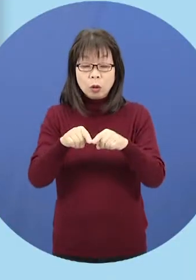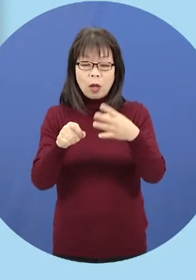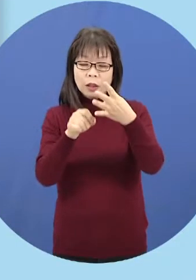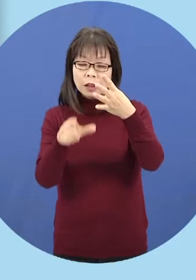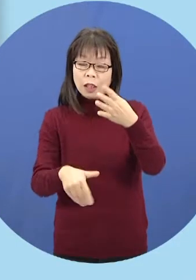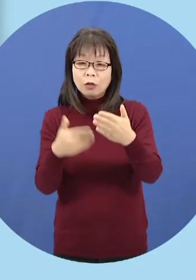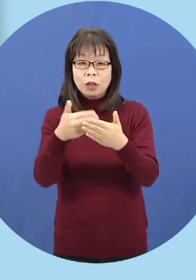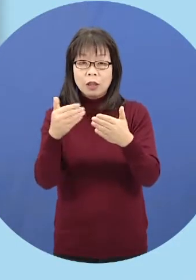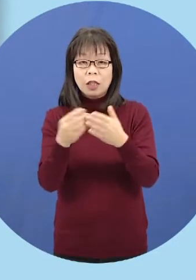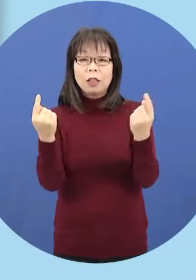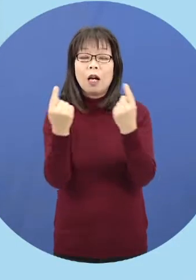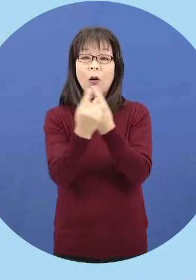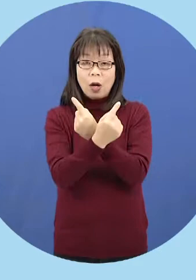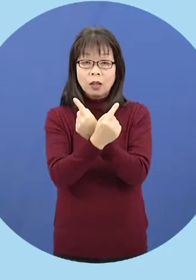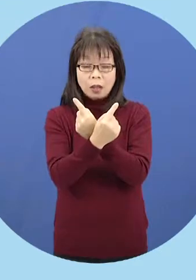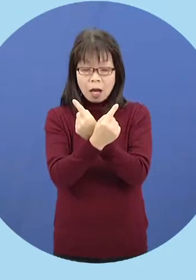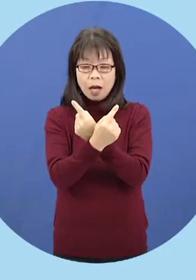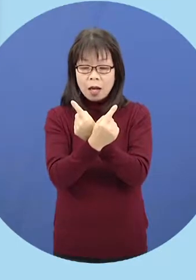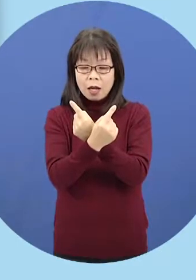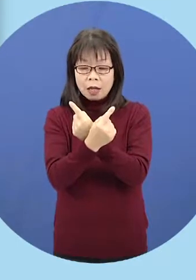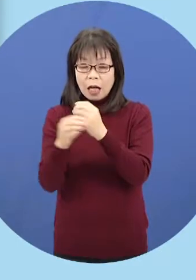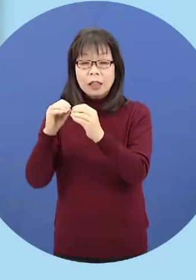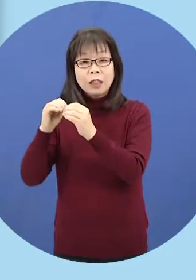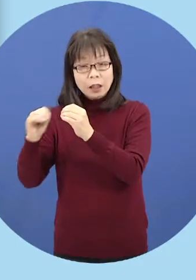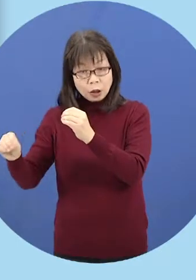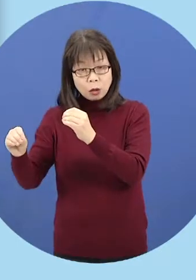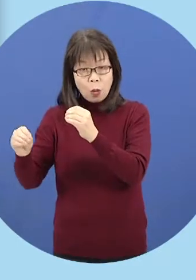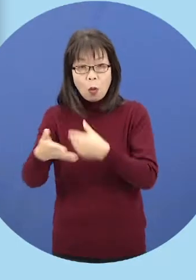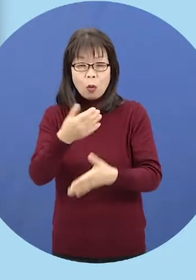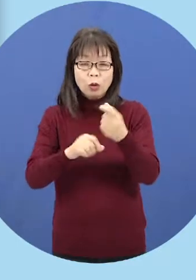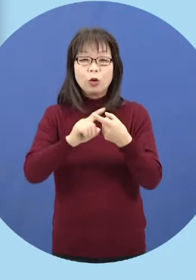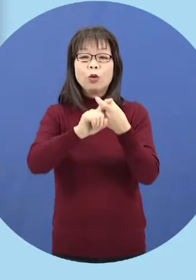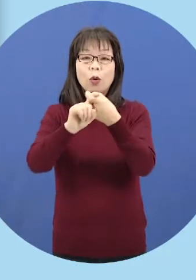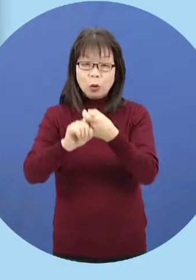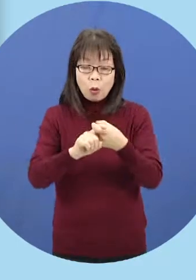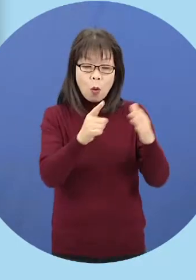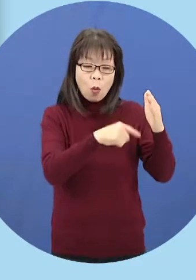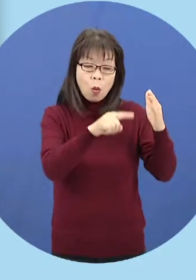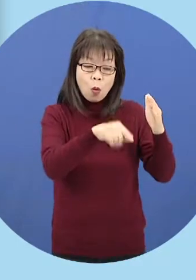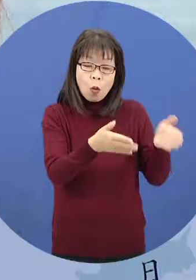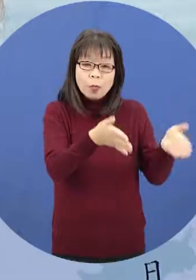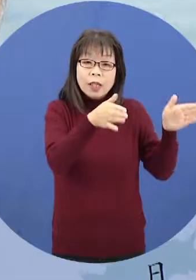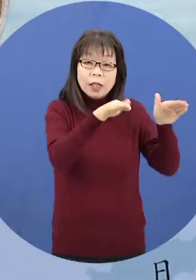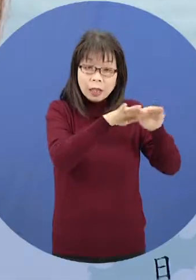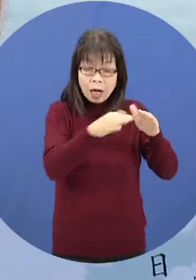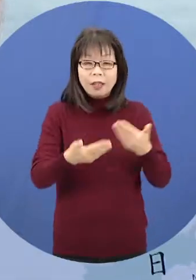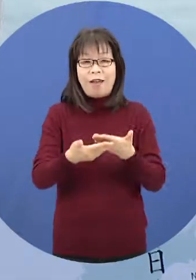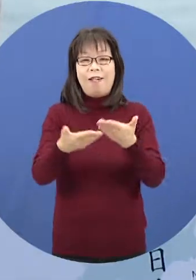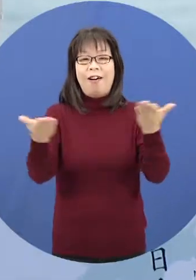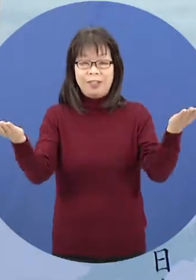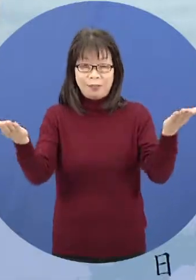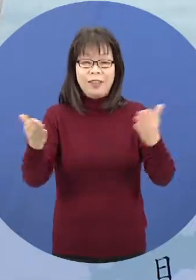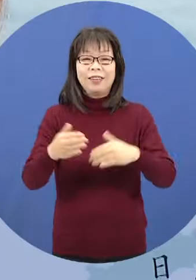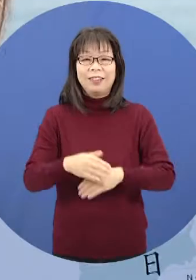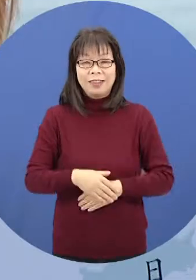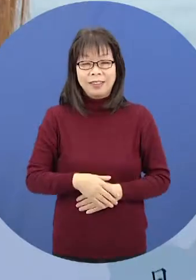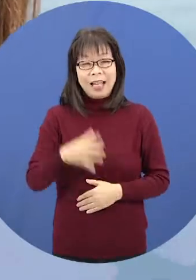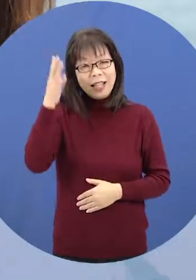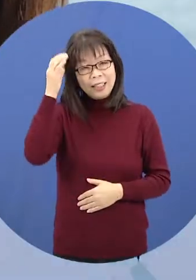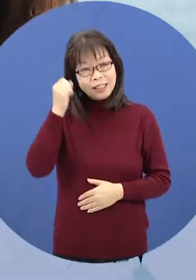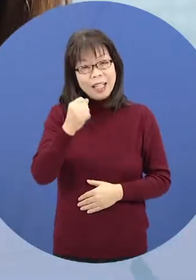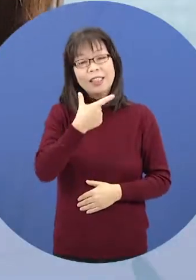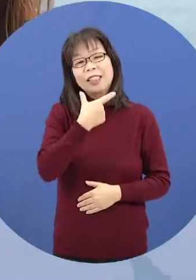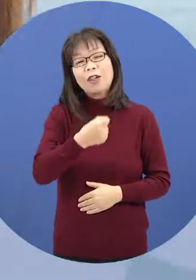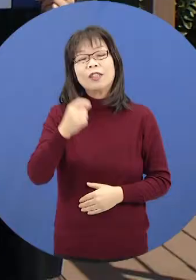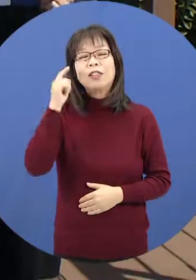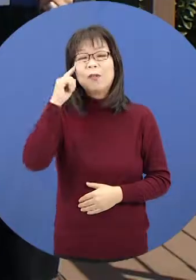して、市役所小佐々支所、九十九島漁協、小佐々地区公民館で発行しますので、神崎花を訪れた記念にしていただきたいと